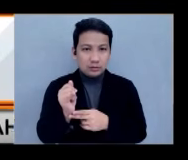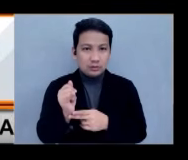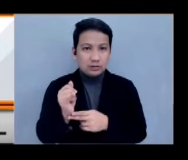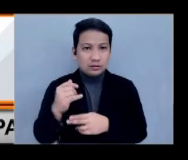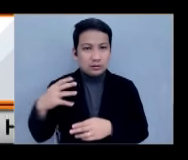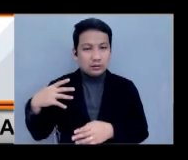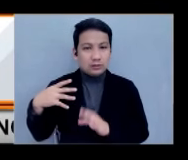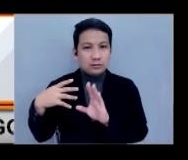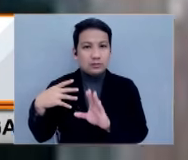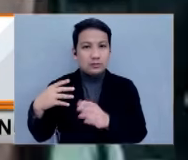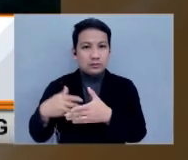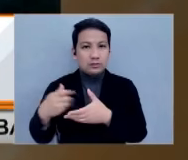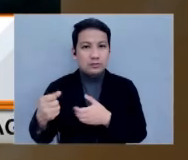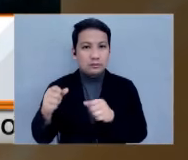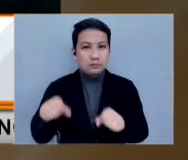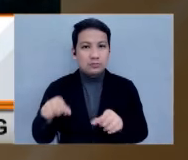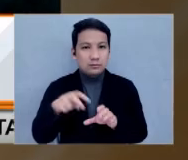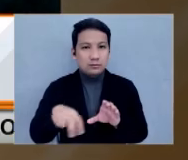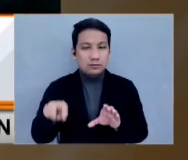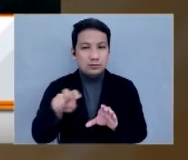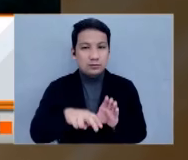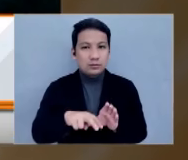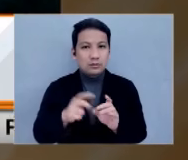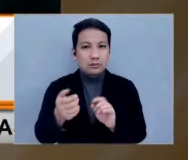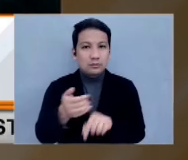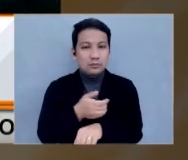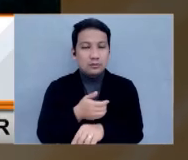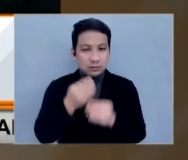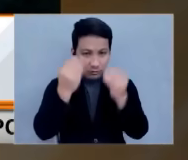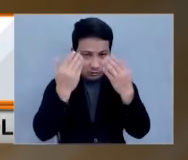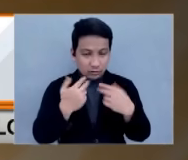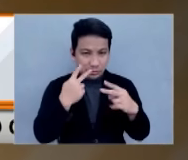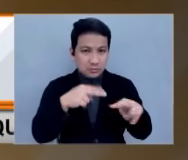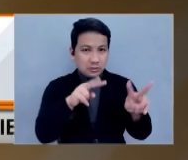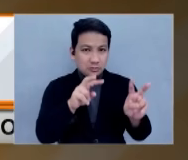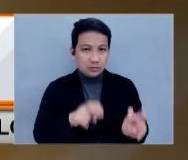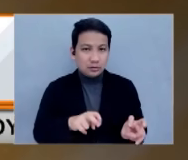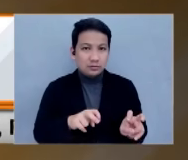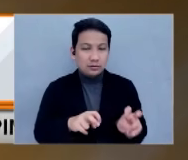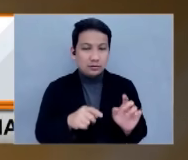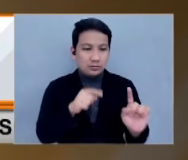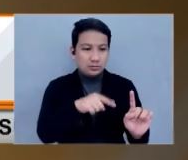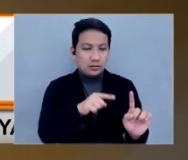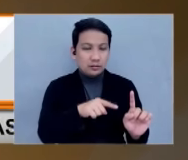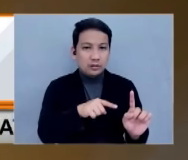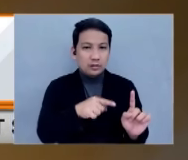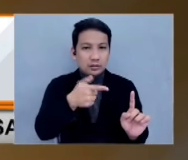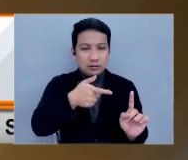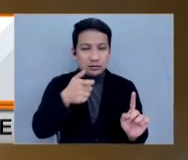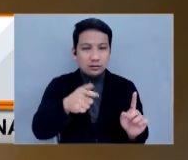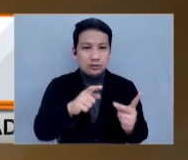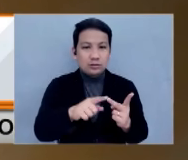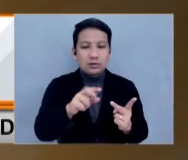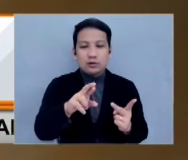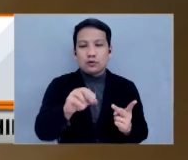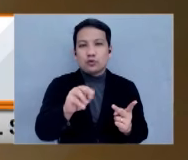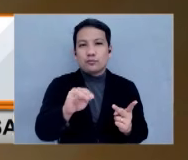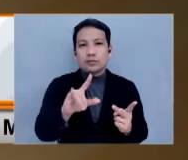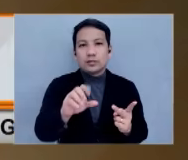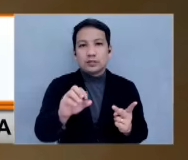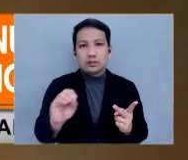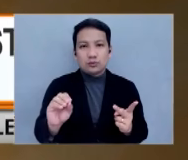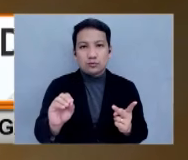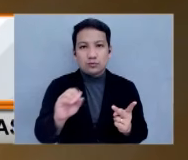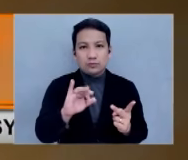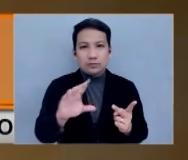sa labas bago sumakay. Mula rin sa mga nakalap na testimonya at ebidensya, kinilala ang isa pang gunman na si Romelito Fabianes alias Umpak. Sangkot